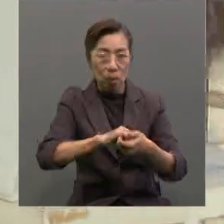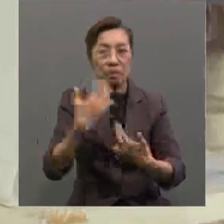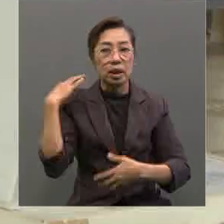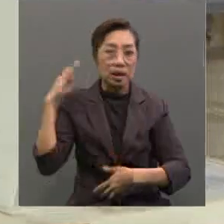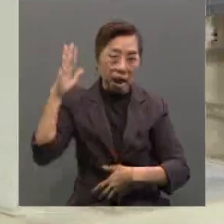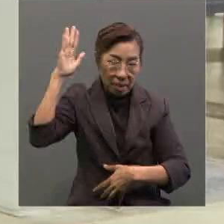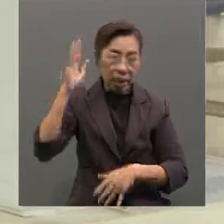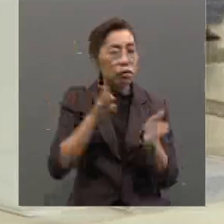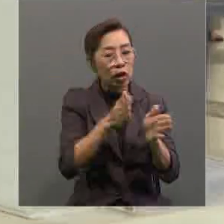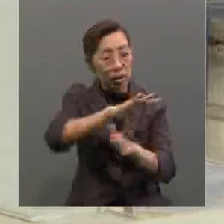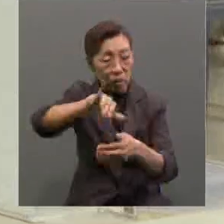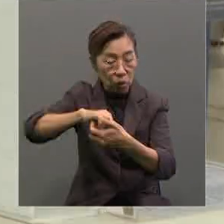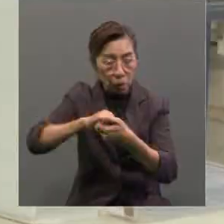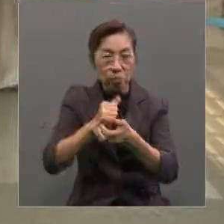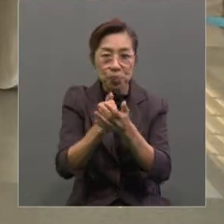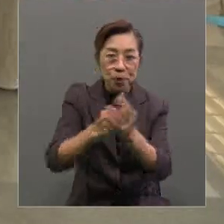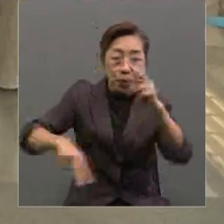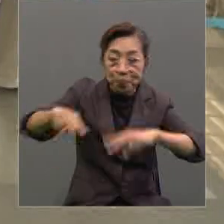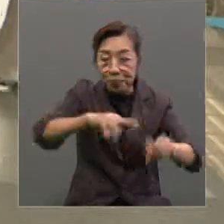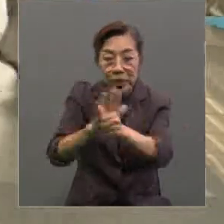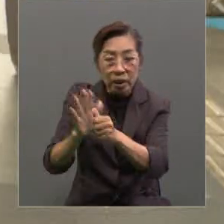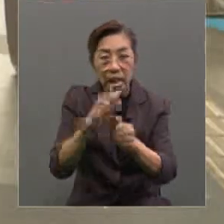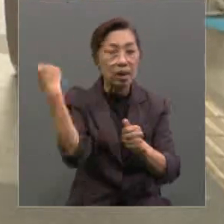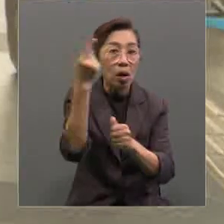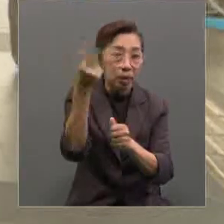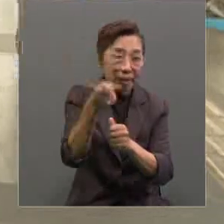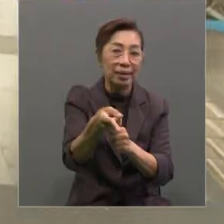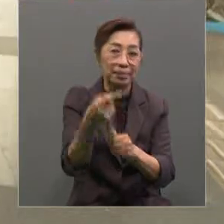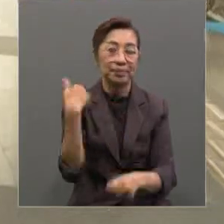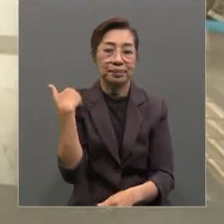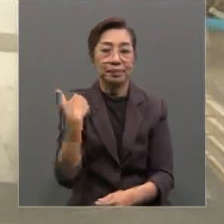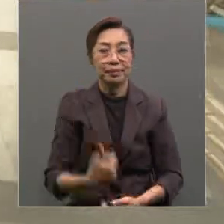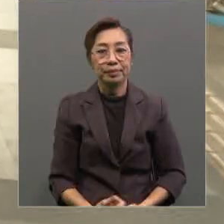าและภาคส่วนอื่นๆเข้ามาช่วยกันดูแลตามแหล่งท่องเที่ยวต่างๆด้วย